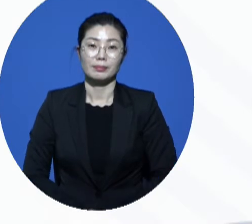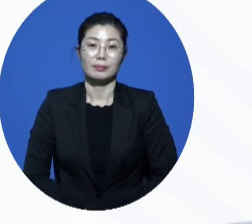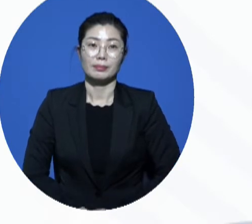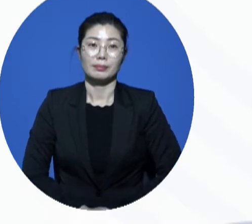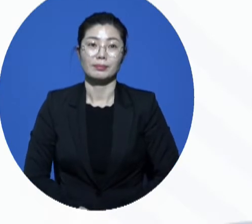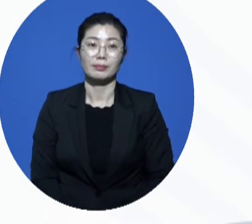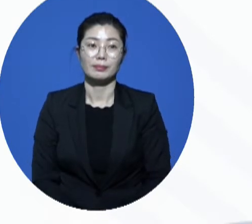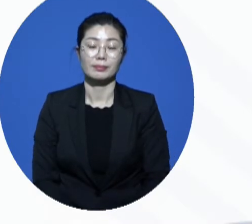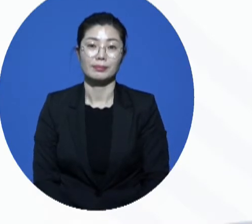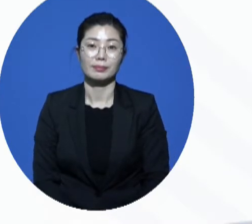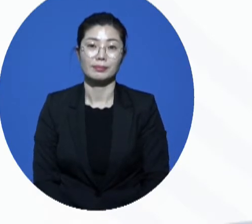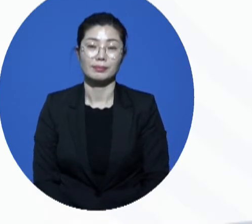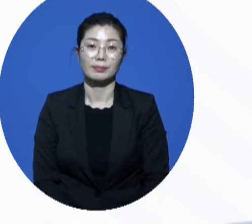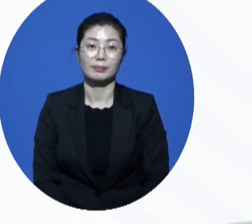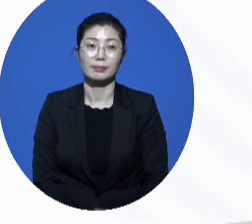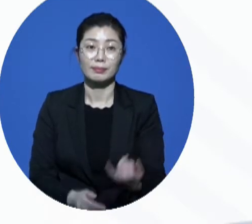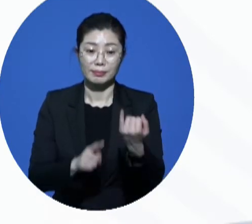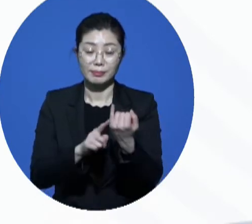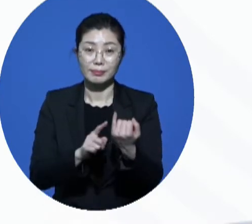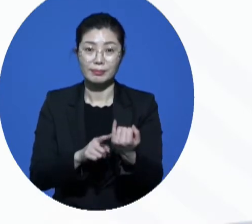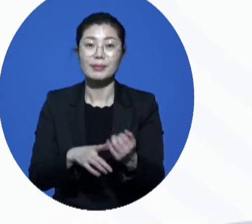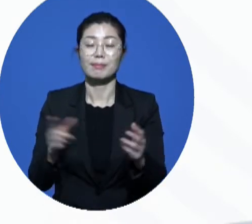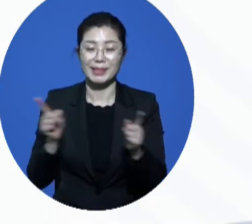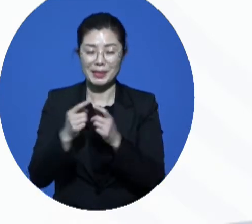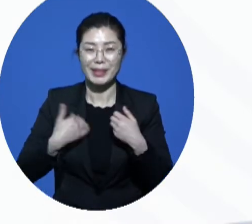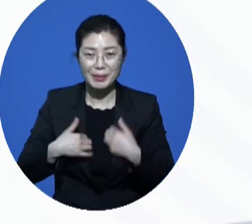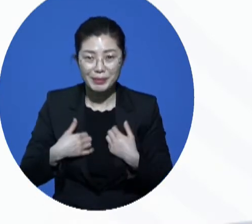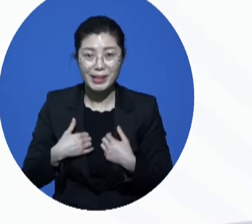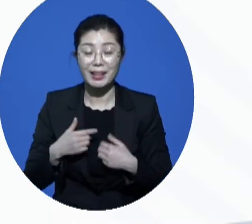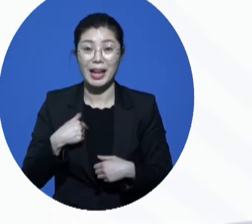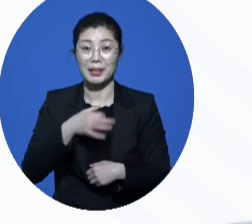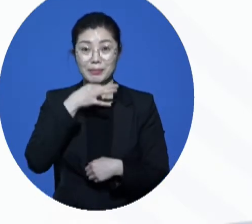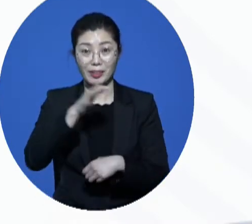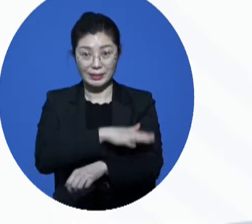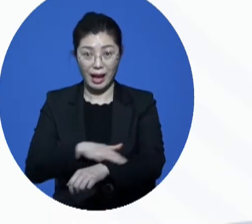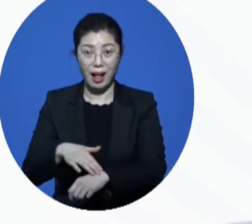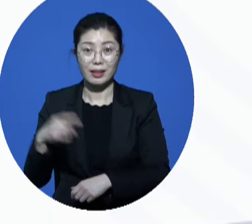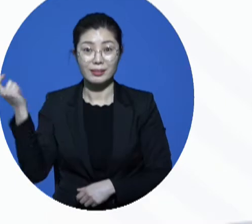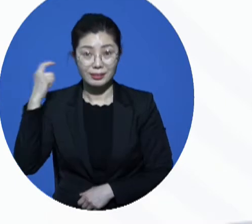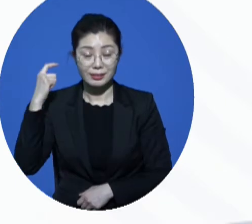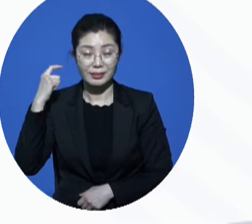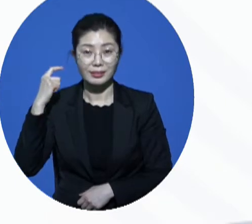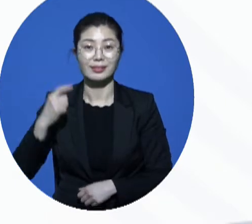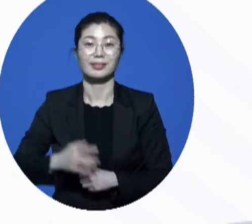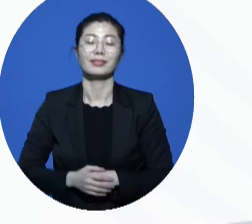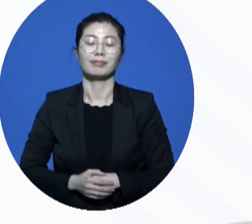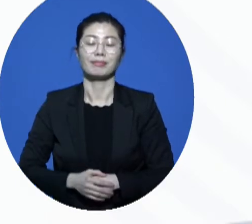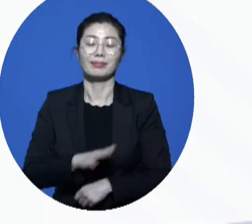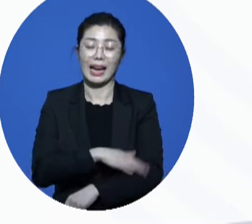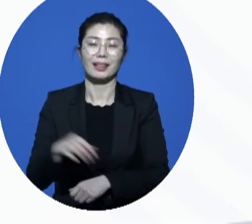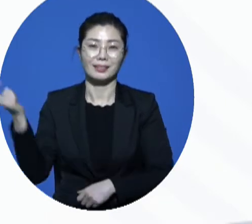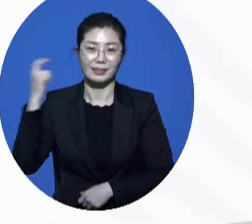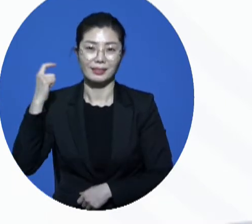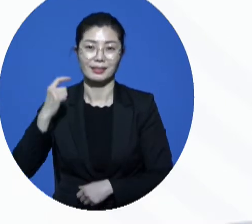네, 이진희 대표님. 네, 반갑습니다. 제 목소리가 잘 들리시나요? 네, 잘